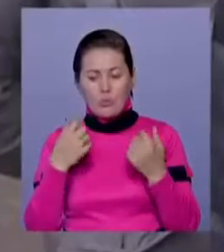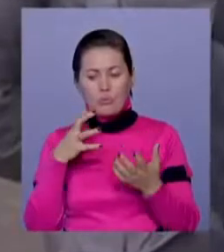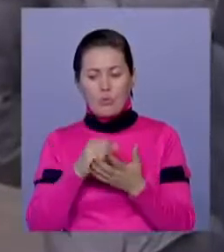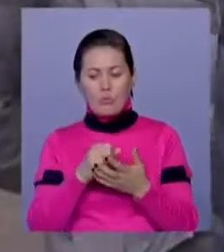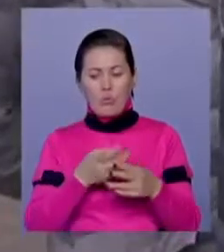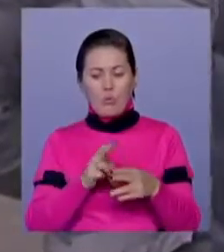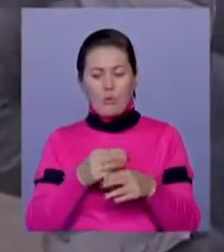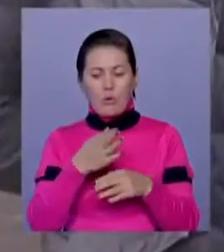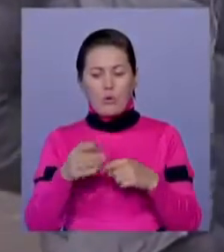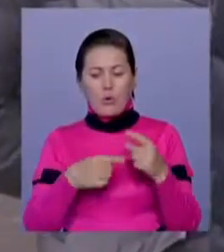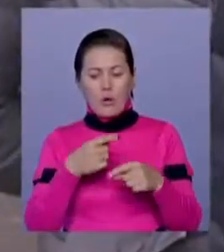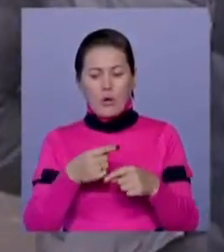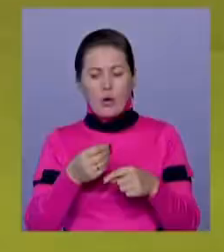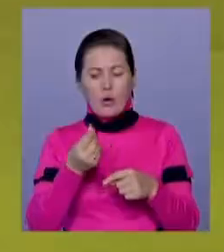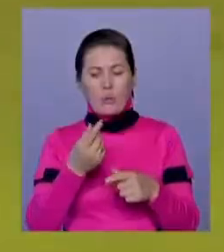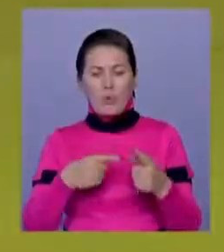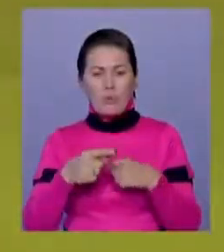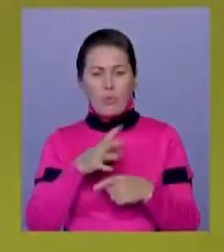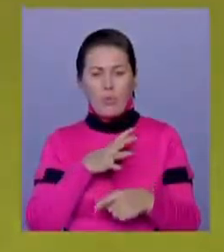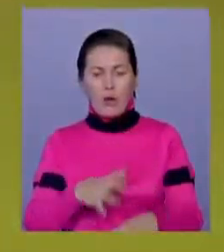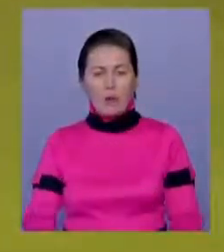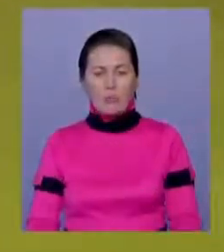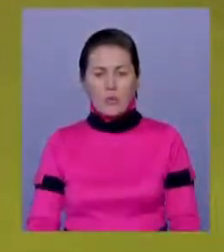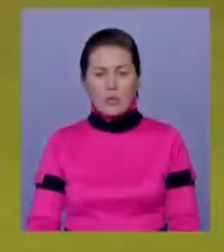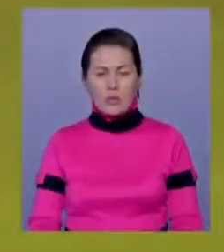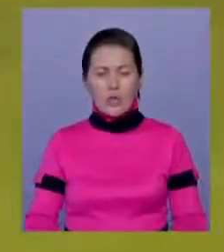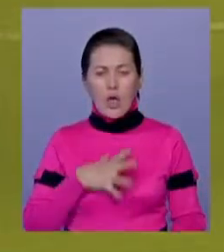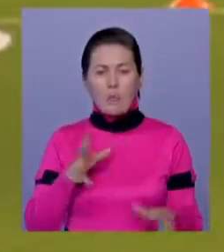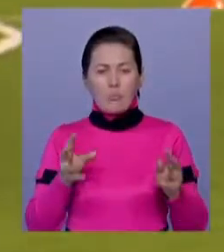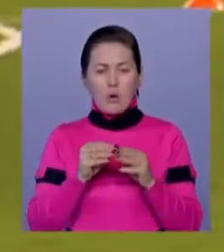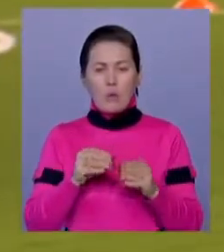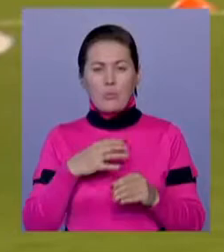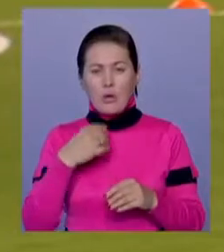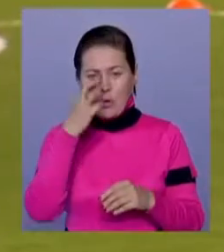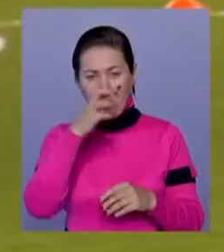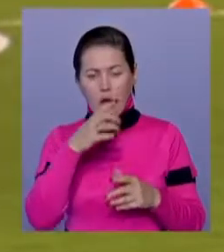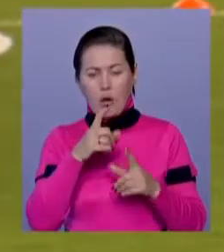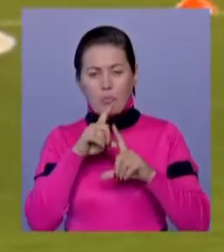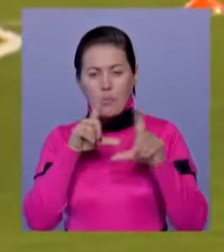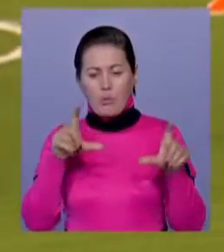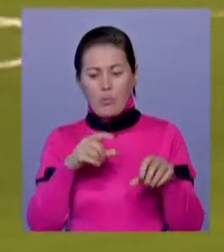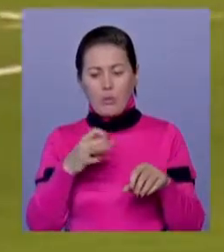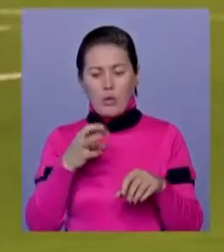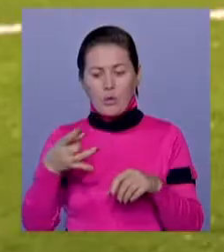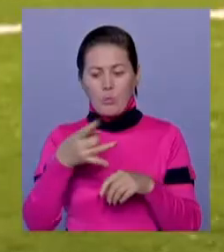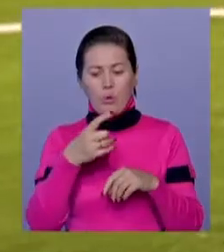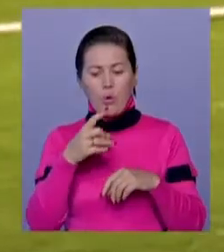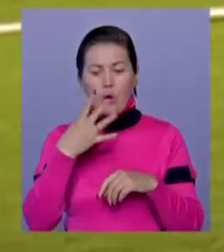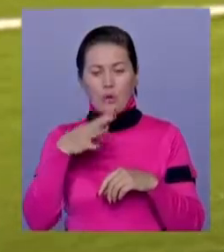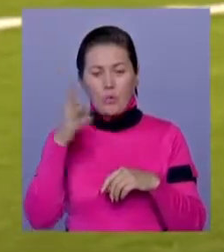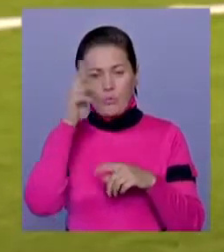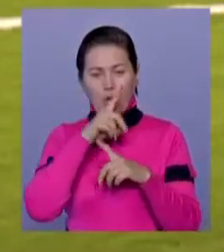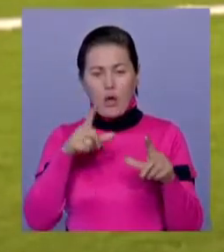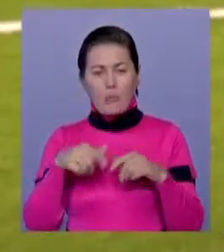ғой. Сол арқылы ақшаңызды қайтарасыз. Мемлекеттік жеке меншік әріптестік аясында бой көтерген нысан Бостандық ауданындағы нөмірі 40-шы